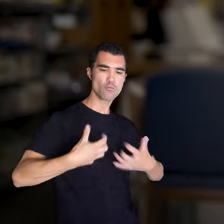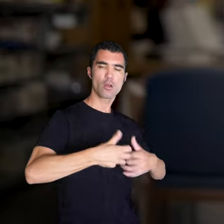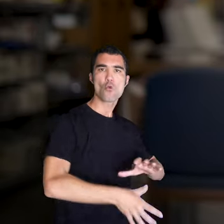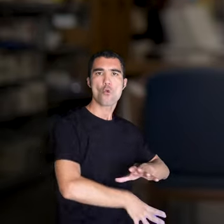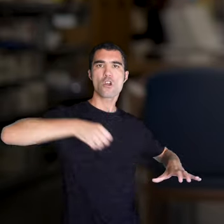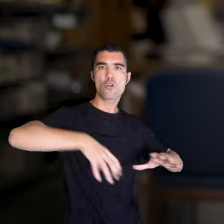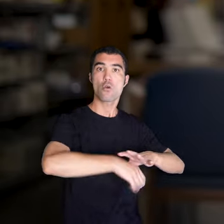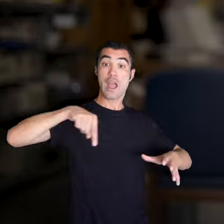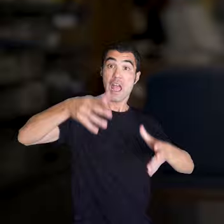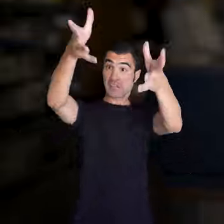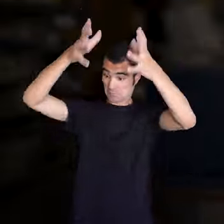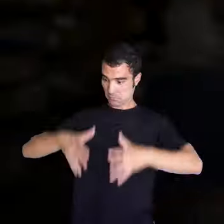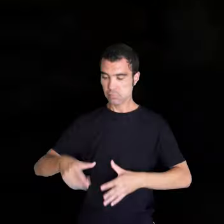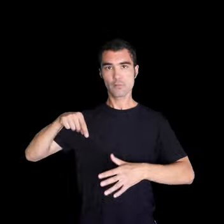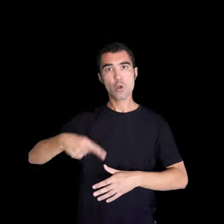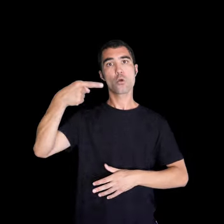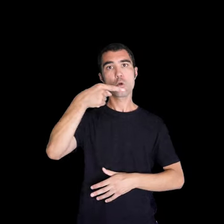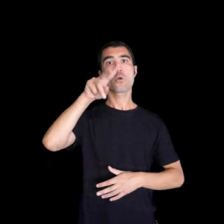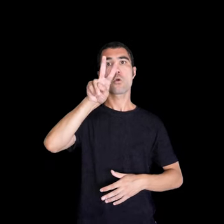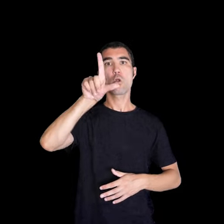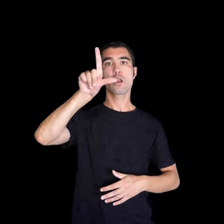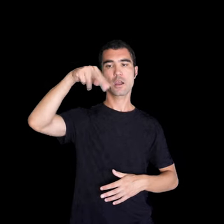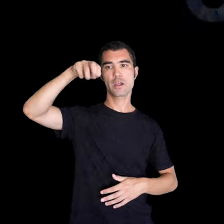el 99% de motors eren Gullner.